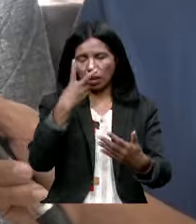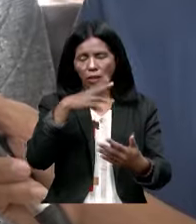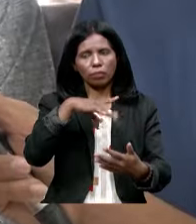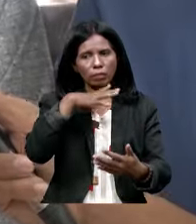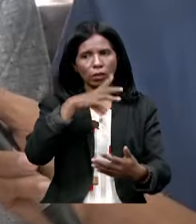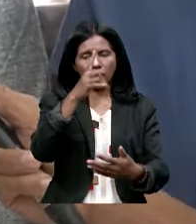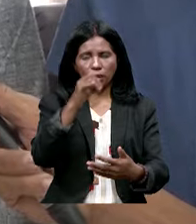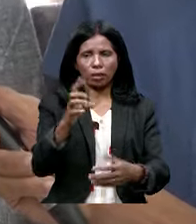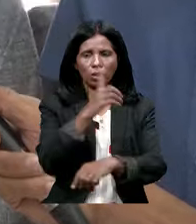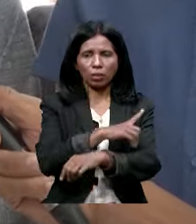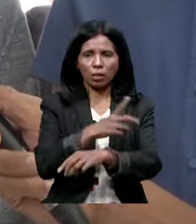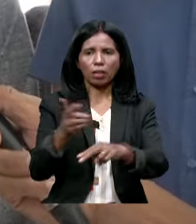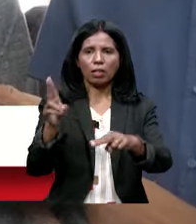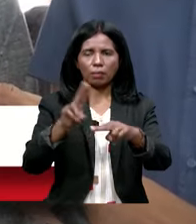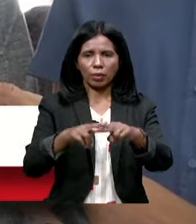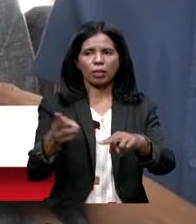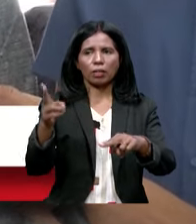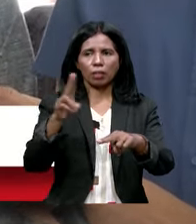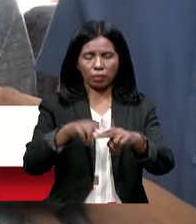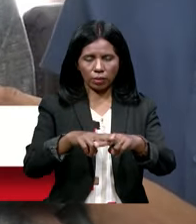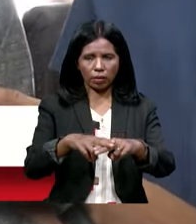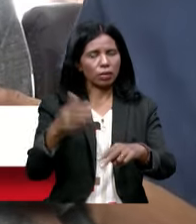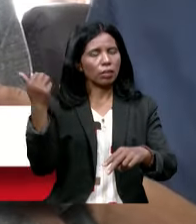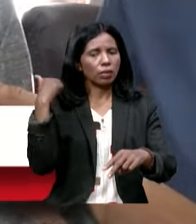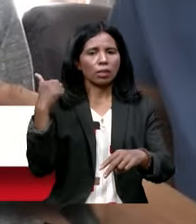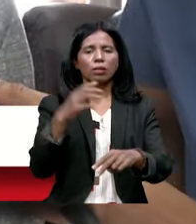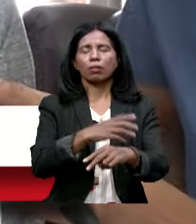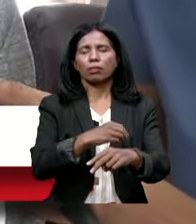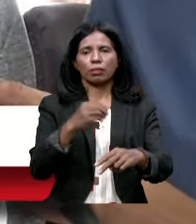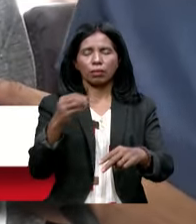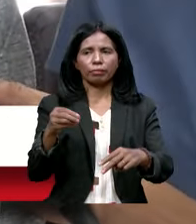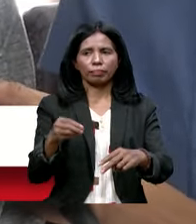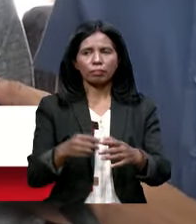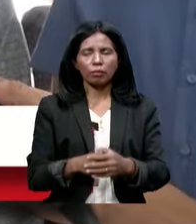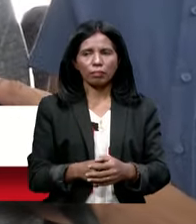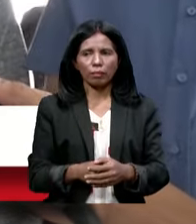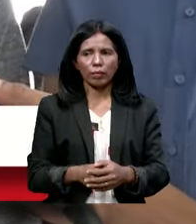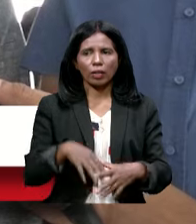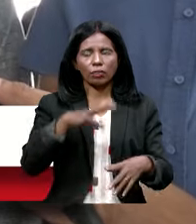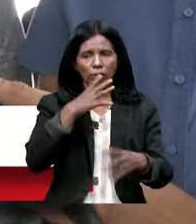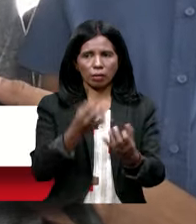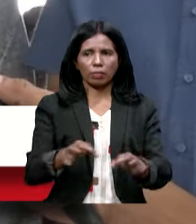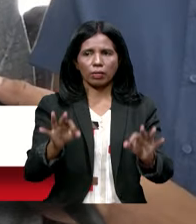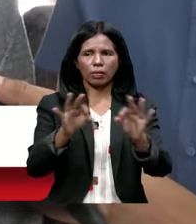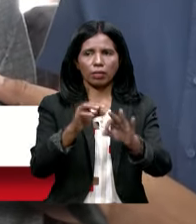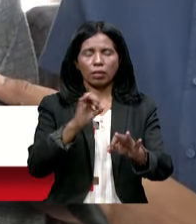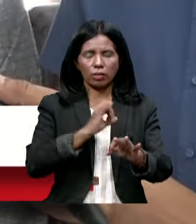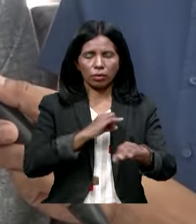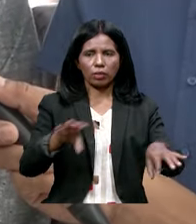los dor lorong amentang amentang tuan se sedak raling utu amentang nebe lisu prioritari amni servisu